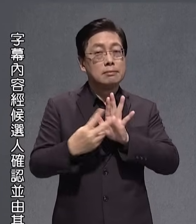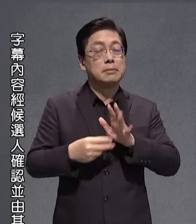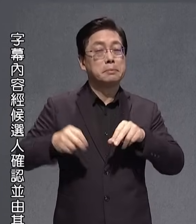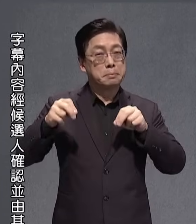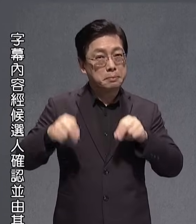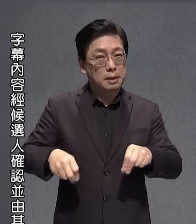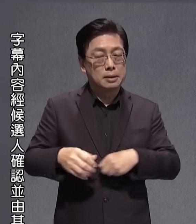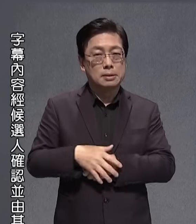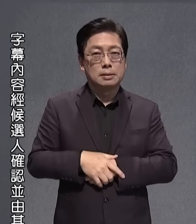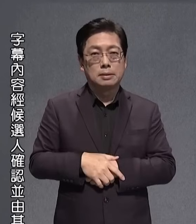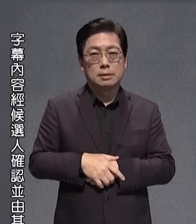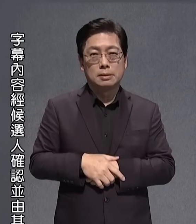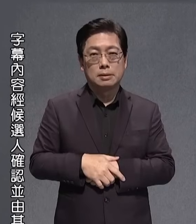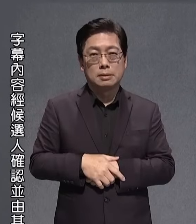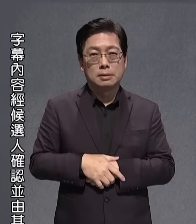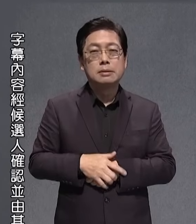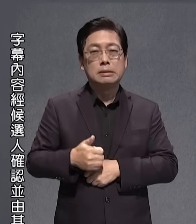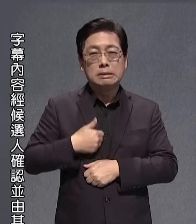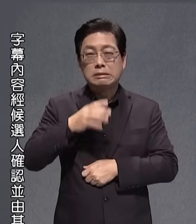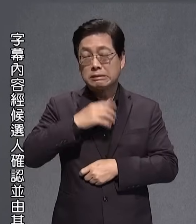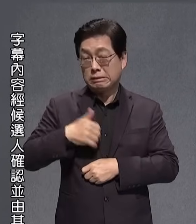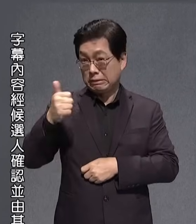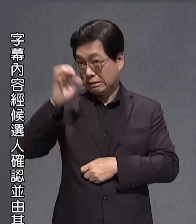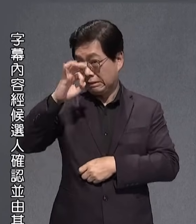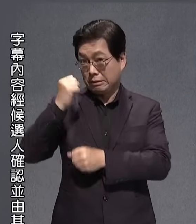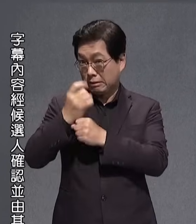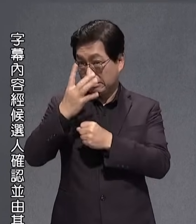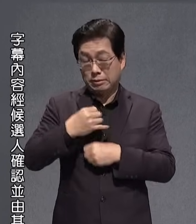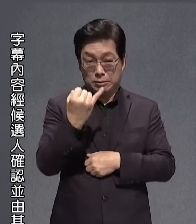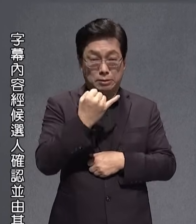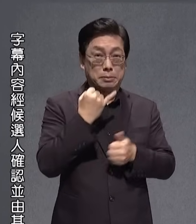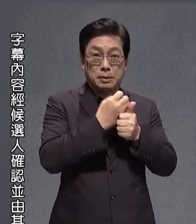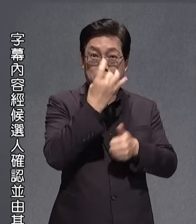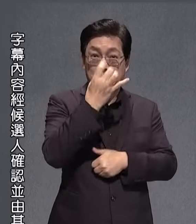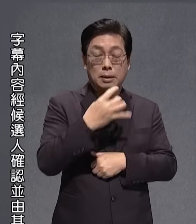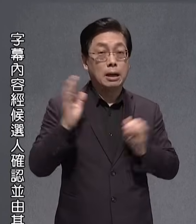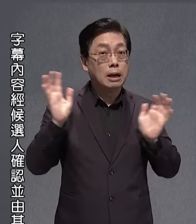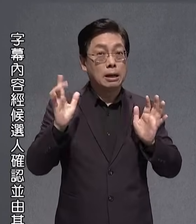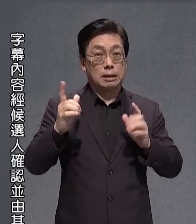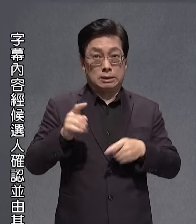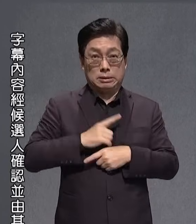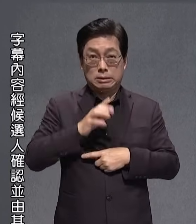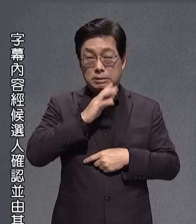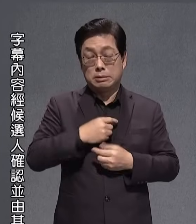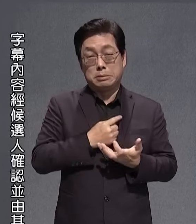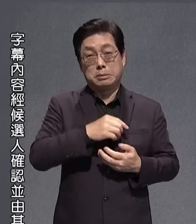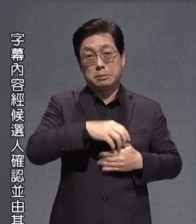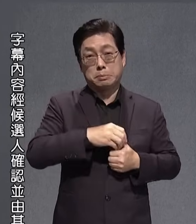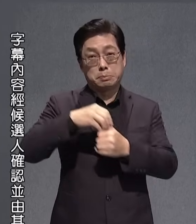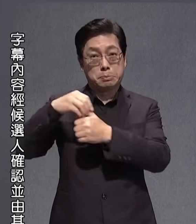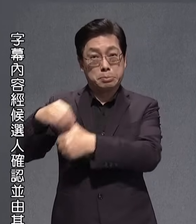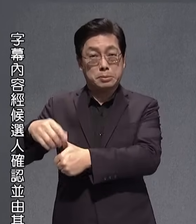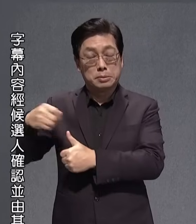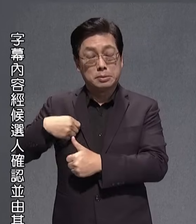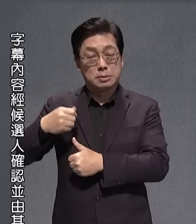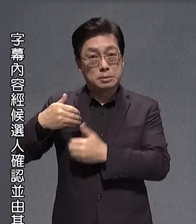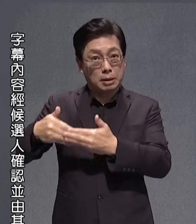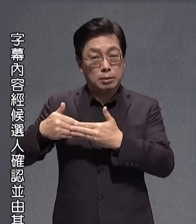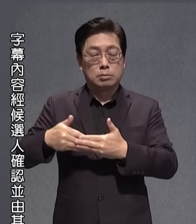落去时阵，着查甫找无工，查某找无翁，咱个囡仔爱去乌龙岗，啊，七年